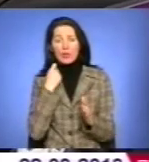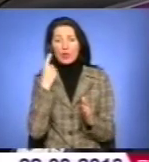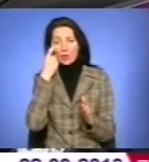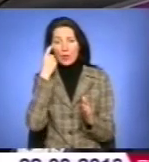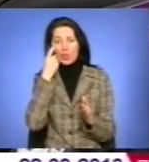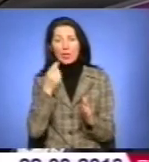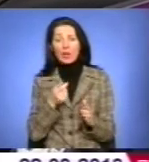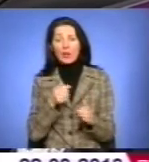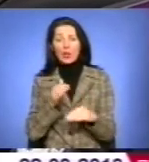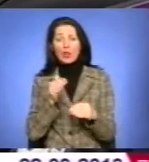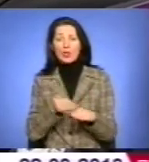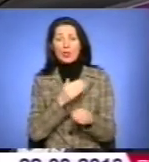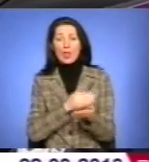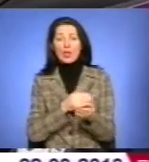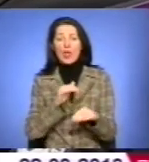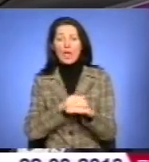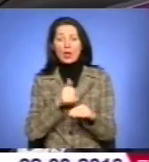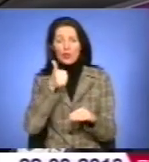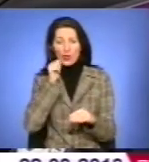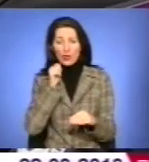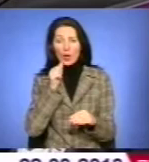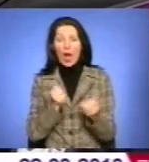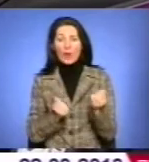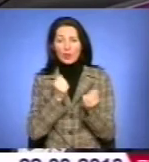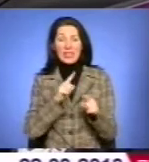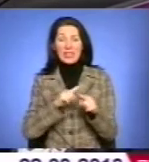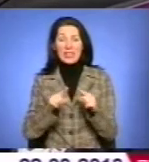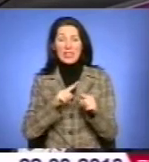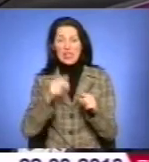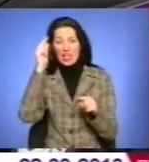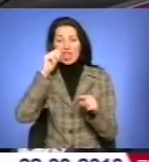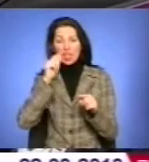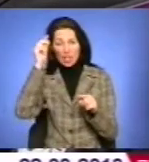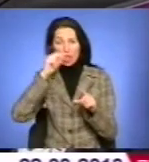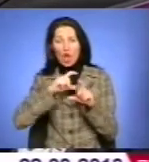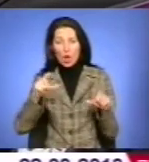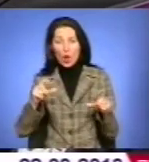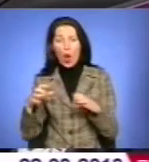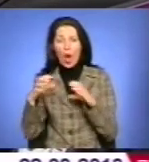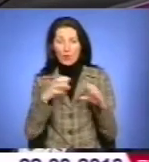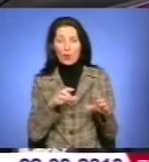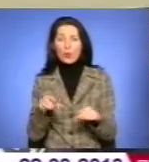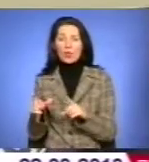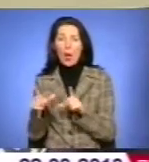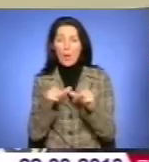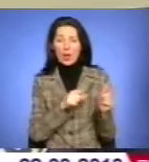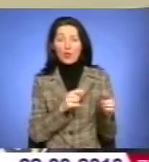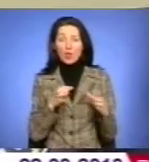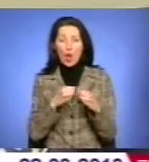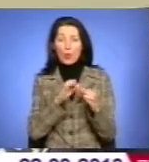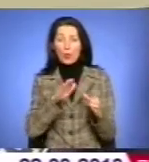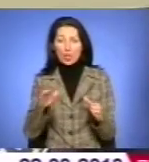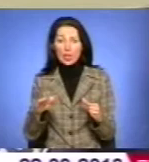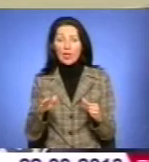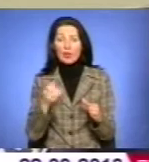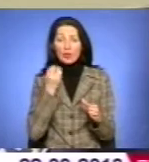водій шкільного так званого автобуса перевозив організовану групу дітей, перебуваючи в стані алкогольного сп'яніння. Складено адміністративний